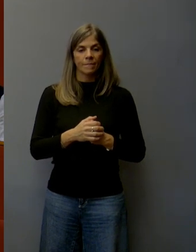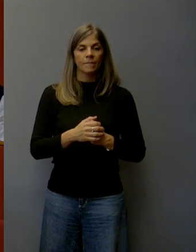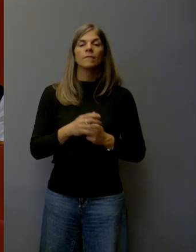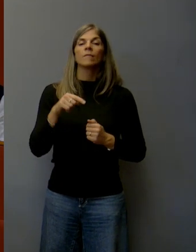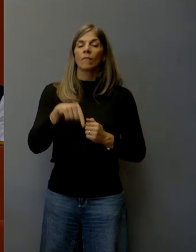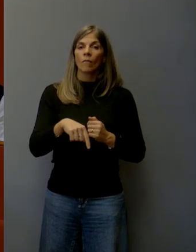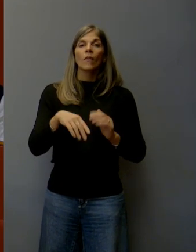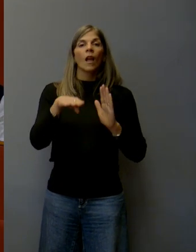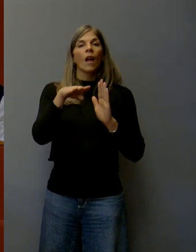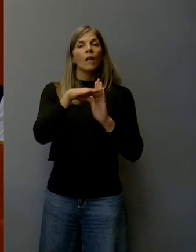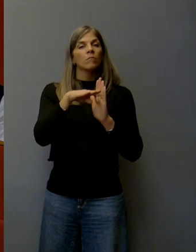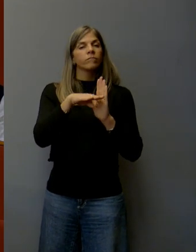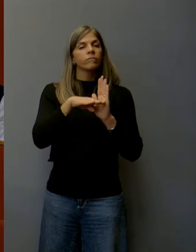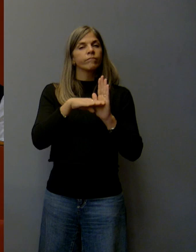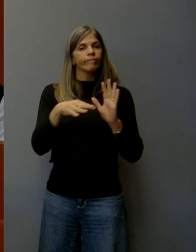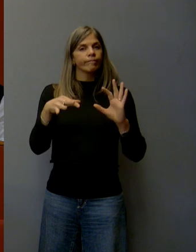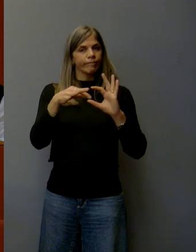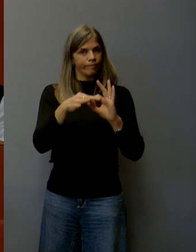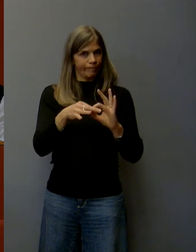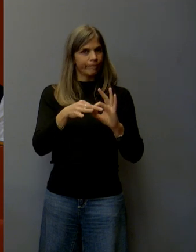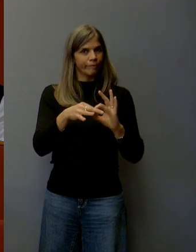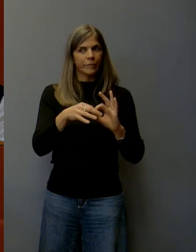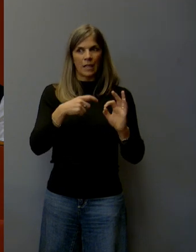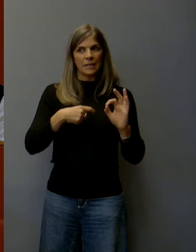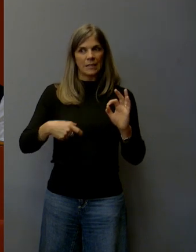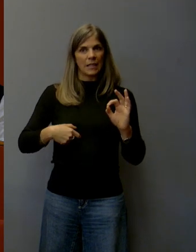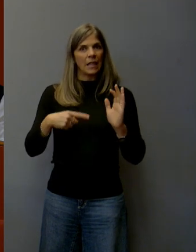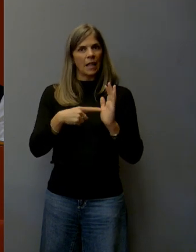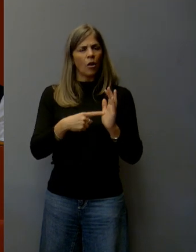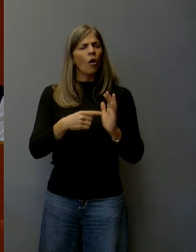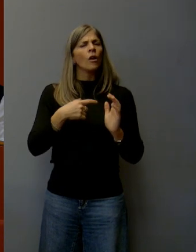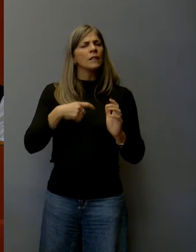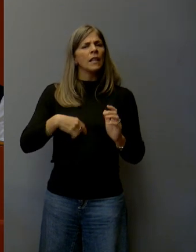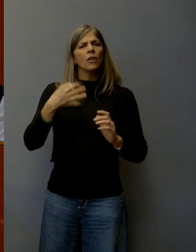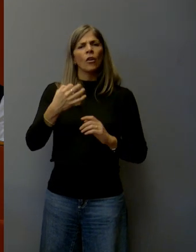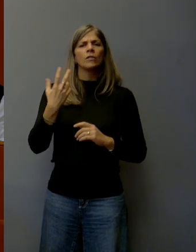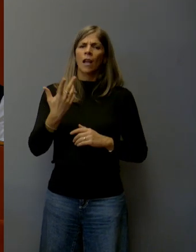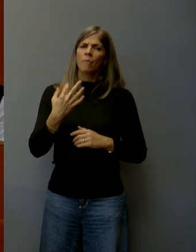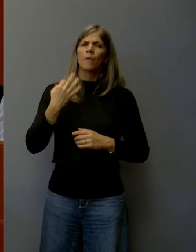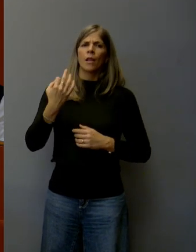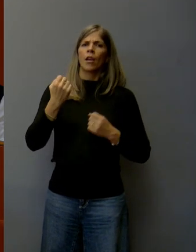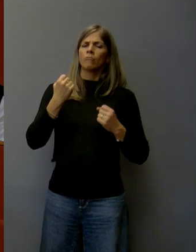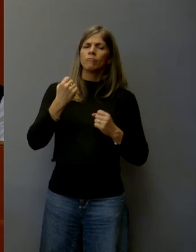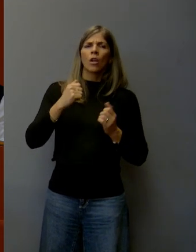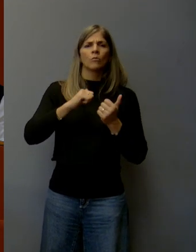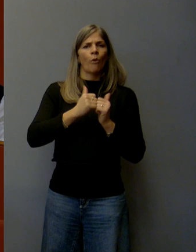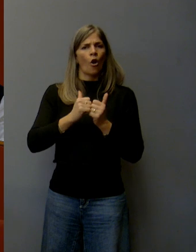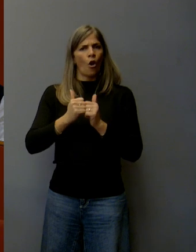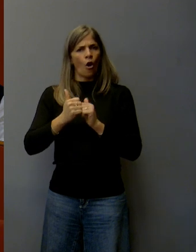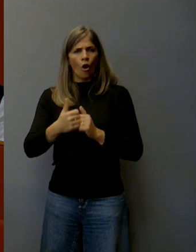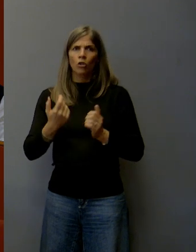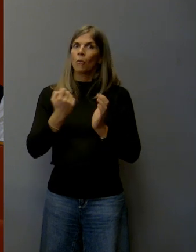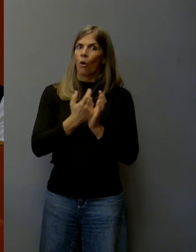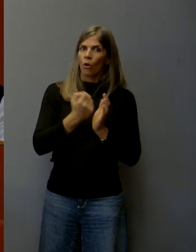programmatiche sindaco ha sempre dato molto importanza allo sport e ovviamente divido e ha